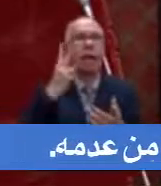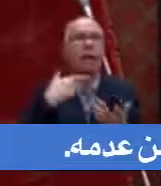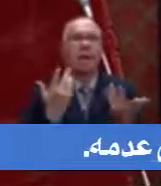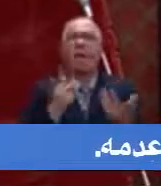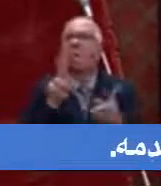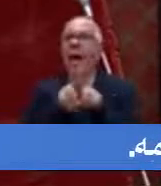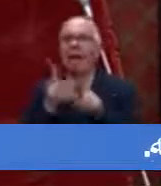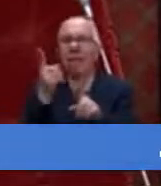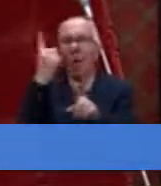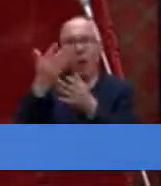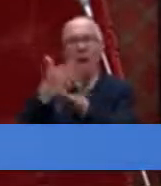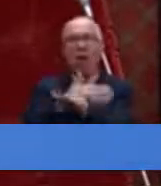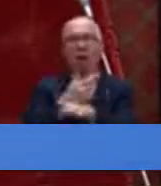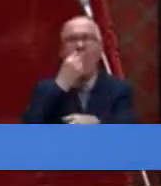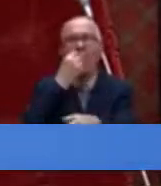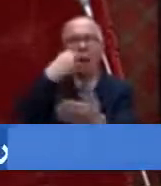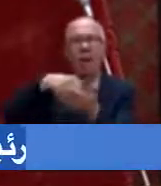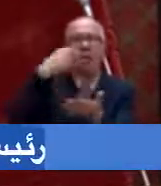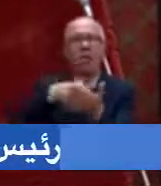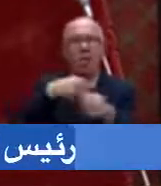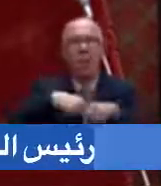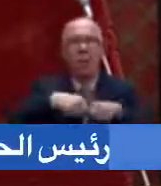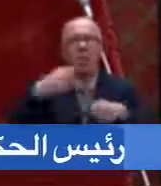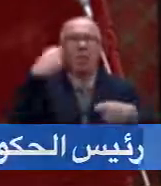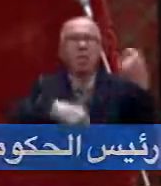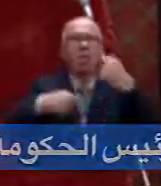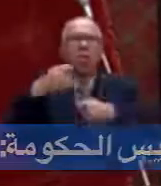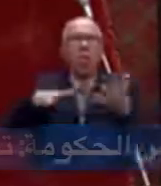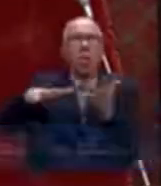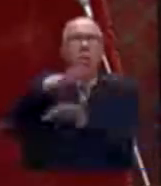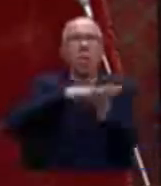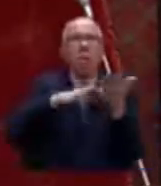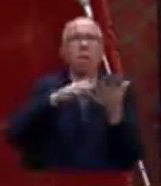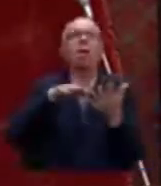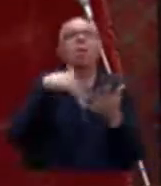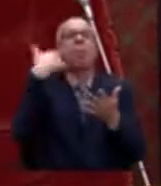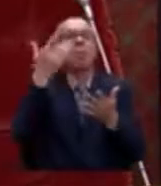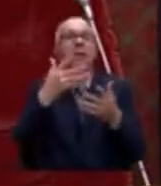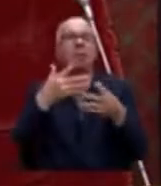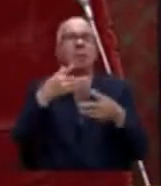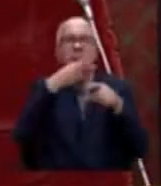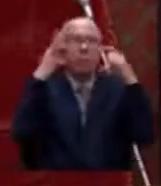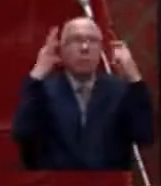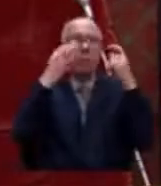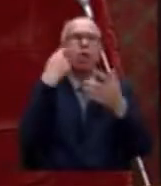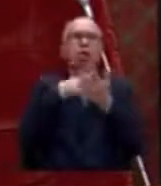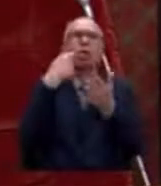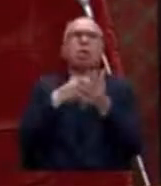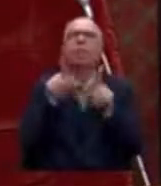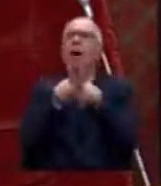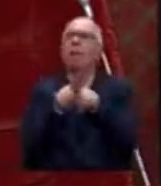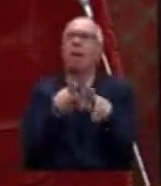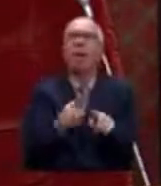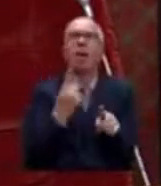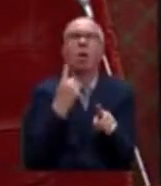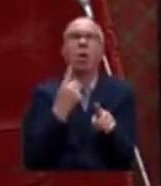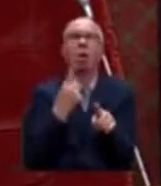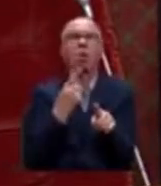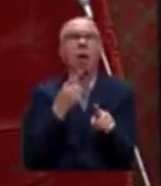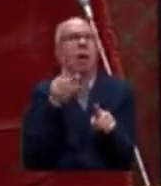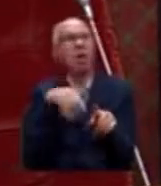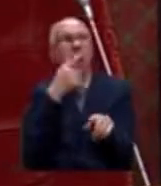في الكمامات. وبعدها ولا اكتشفنا ناس اللي كيحاولوا مهما كان يحوروها باش يعاودوا فيها البيع ولا يديروا فيها السوق